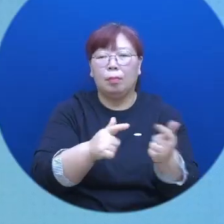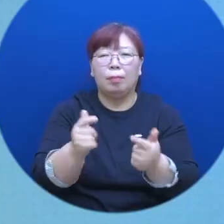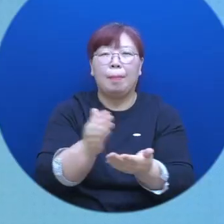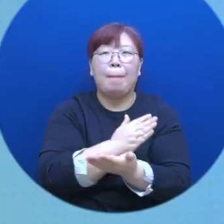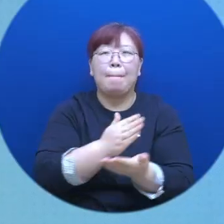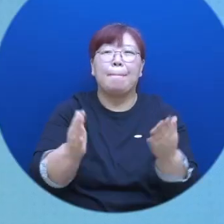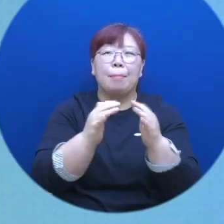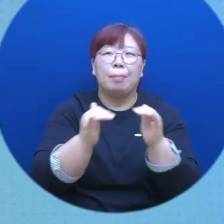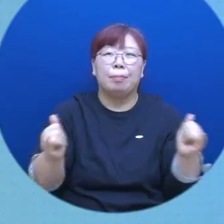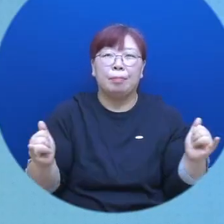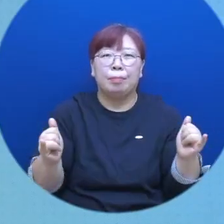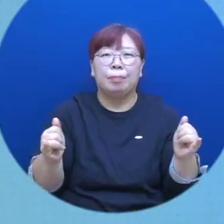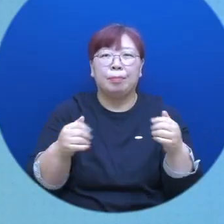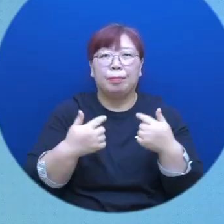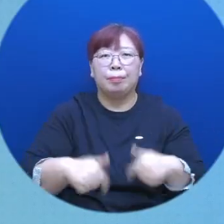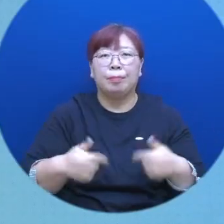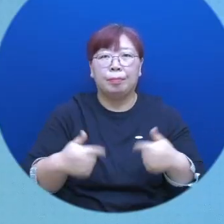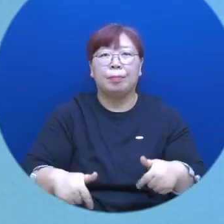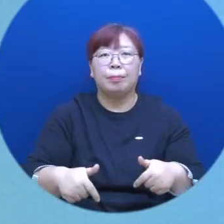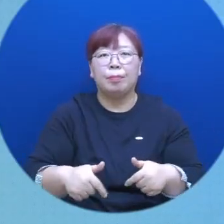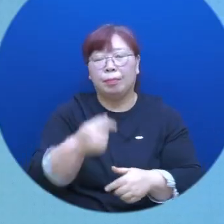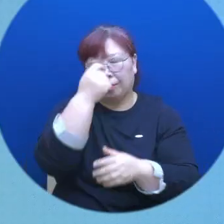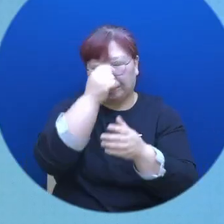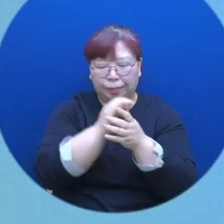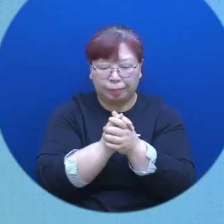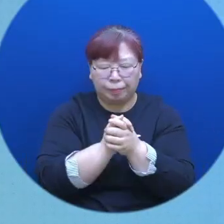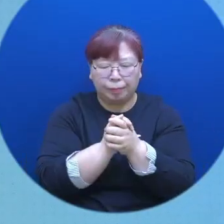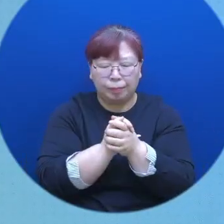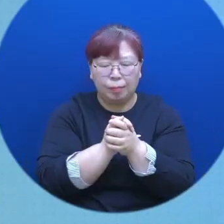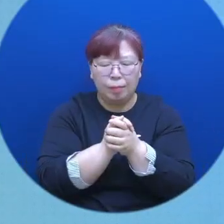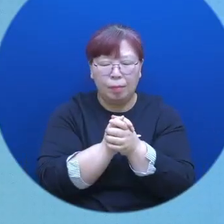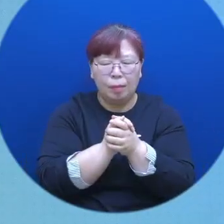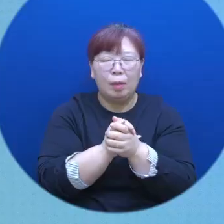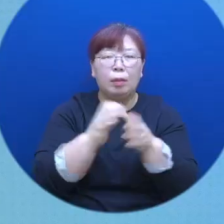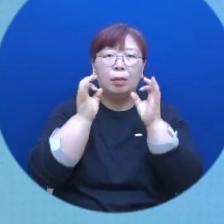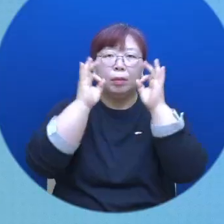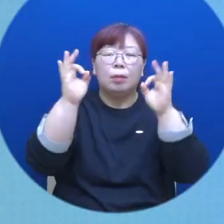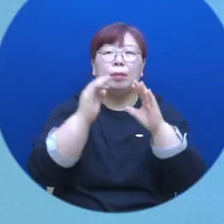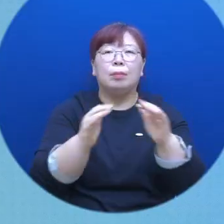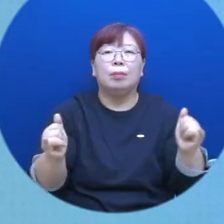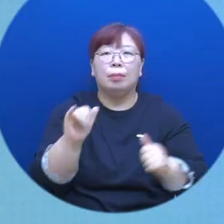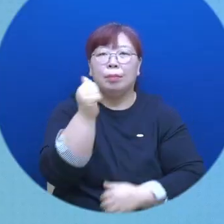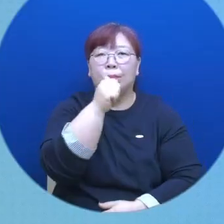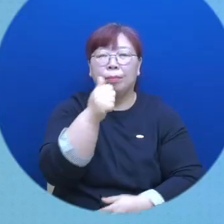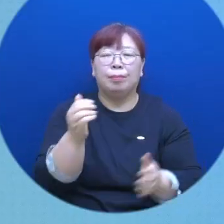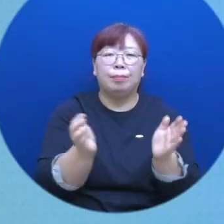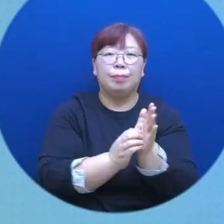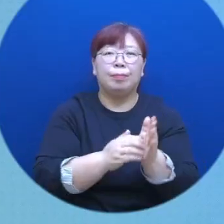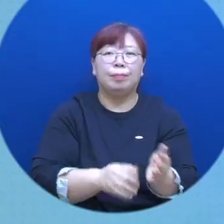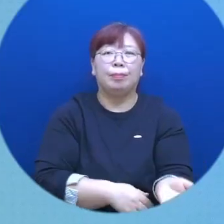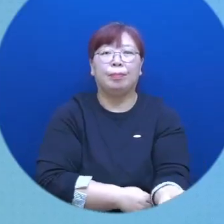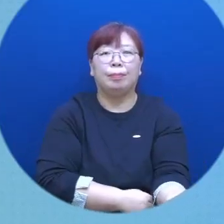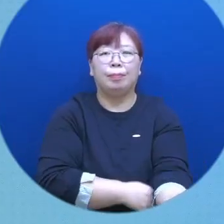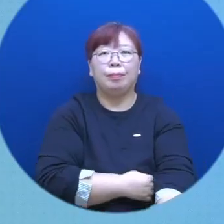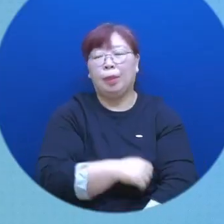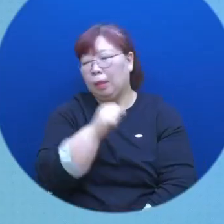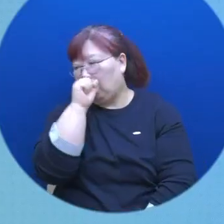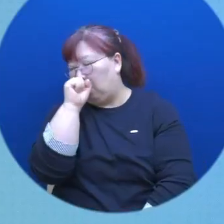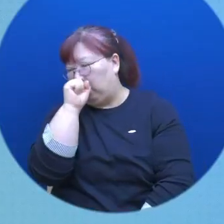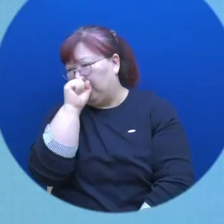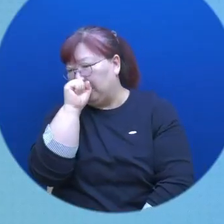사람이었다. 그리고 항상 기도에 힘쓰는 사람이었다라고 소개를 합니다. 무슨